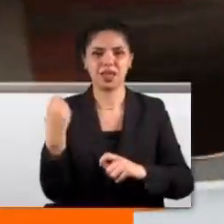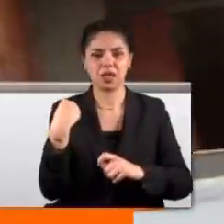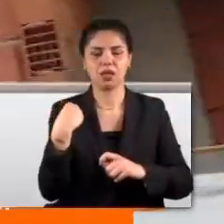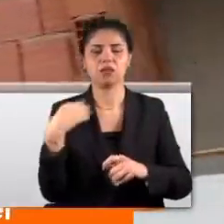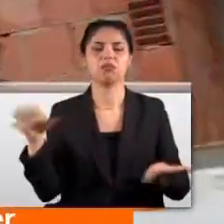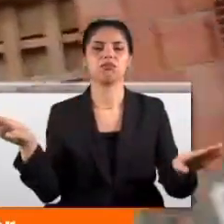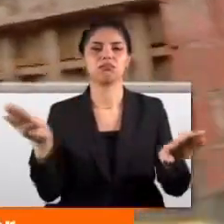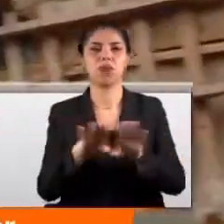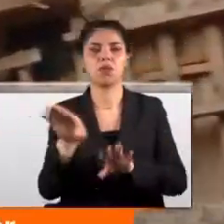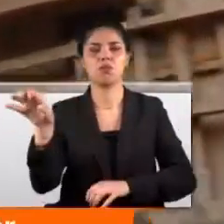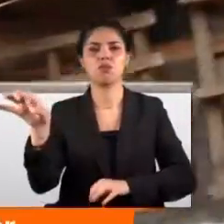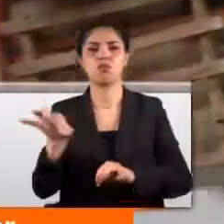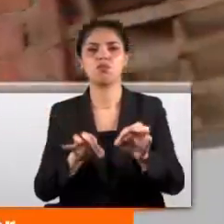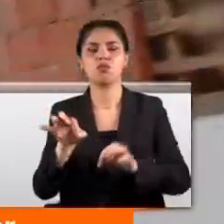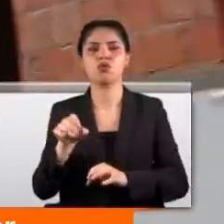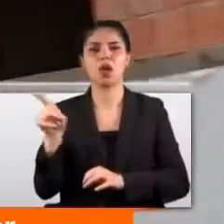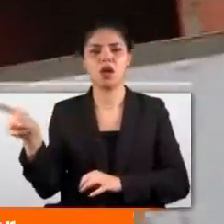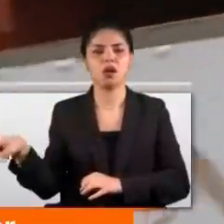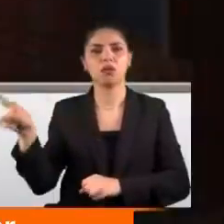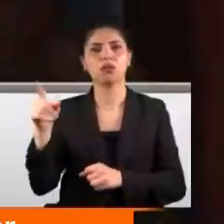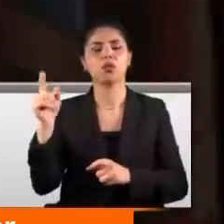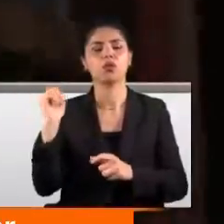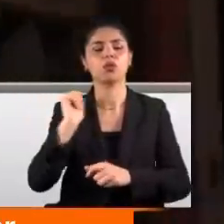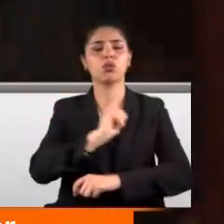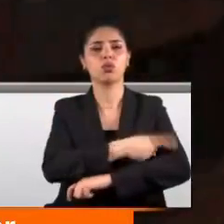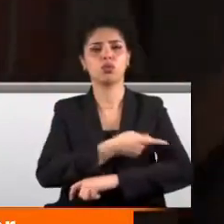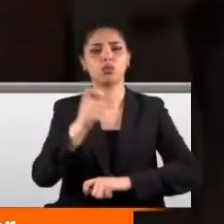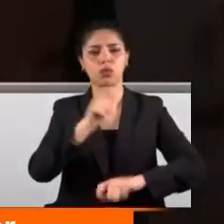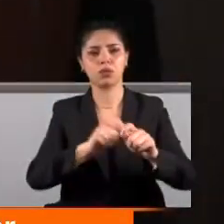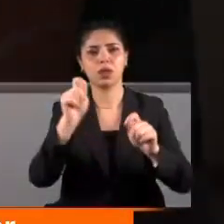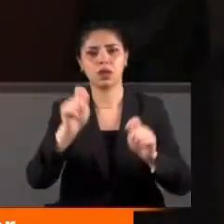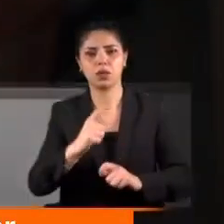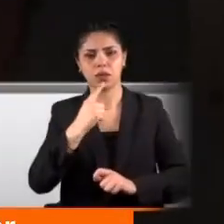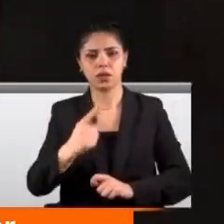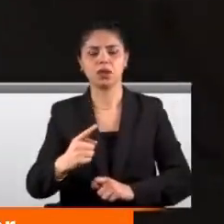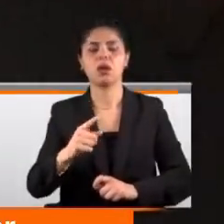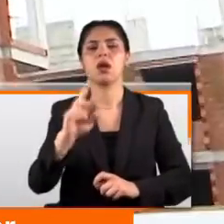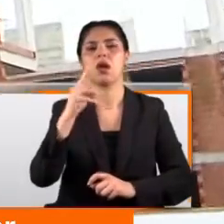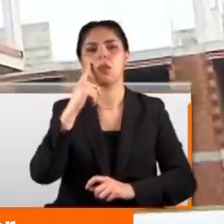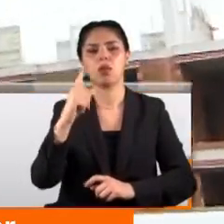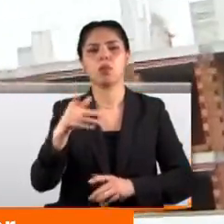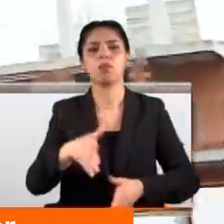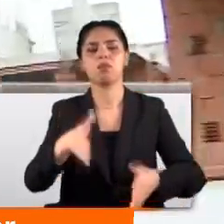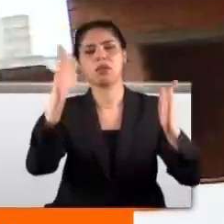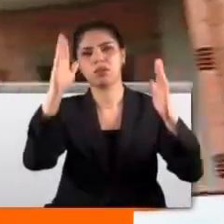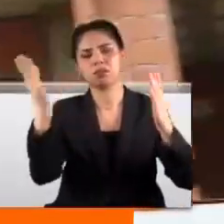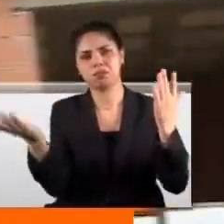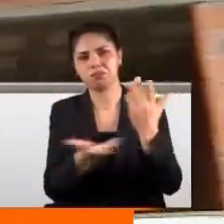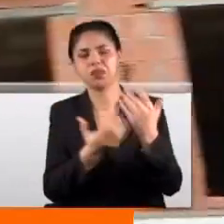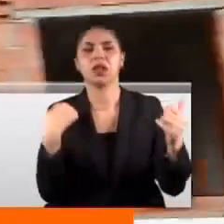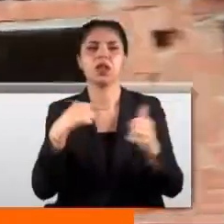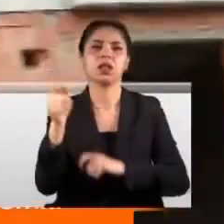mühürlendi. Müteahhit güçlendirme yapılacağını söylese de bazı raporlara göre bina yıkılıp yeniden standartlara uygun inşa